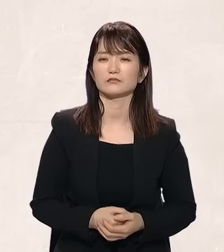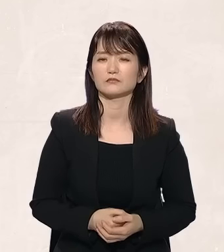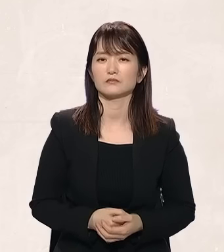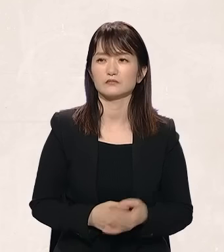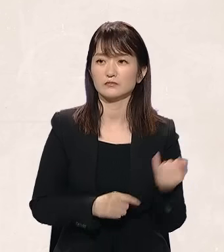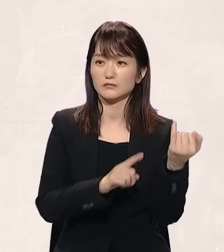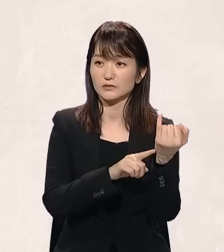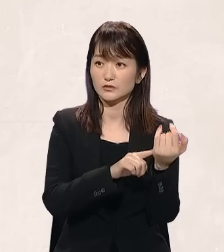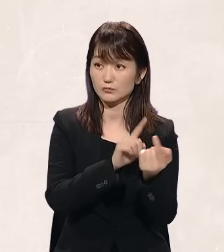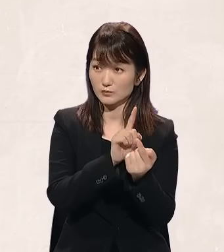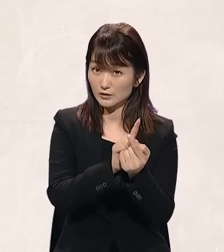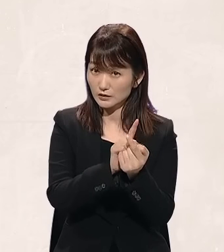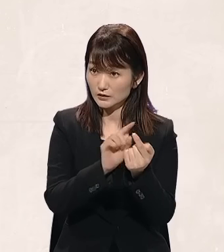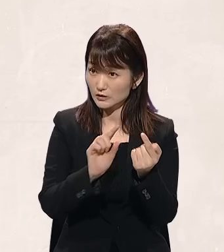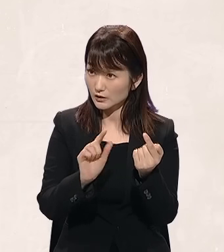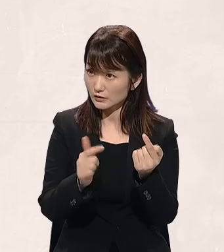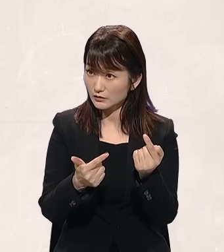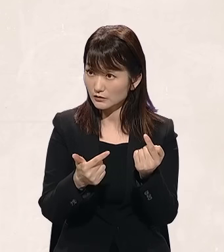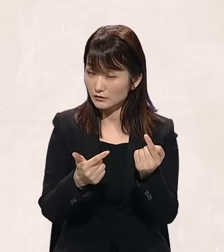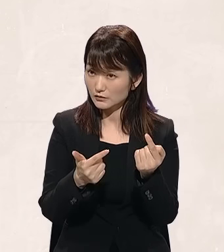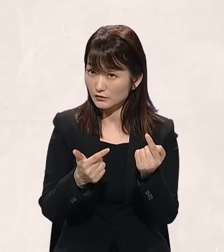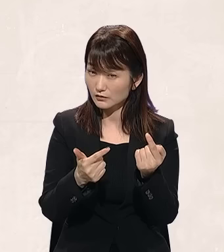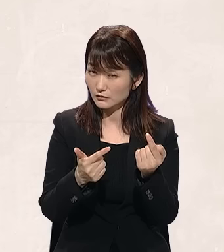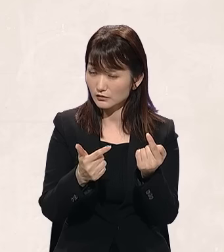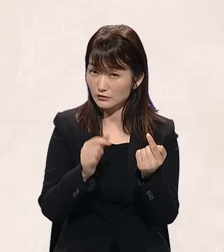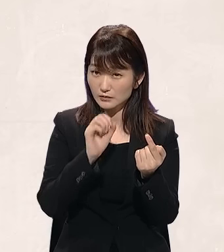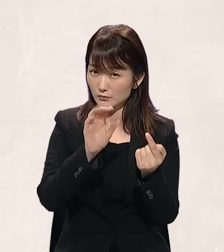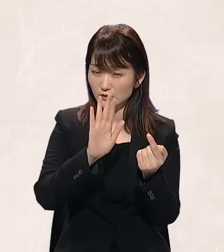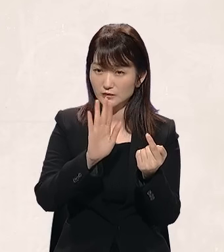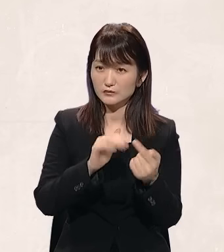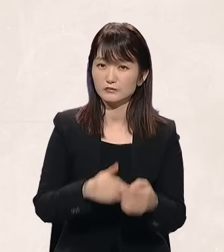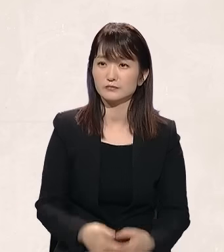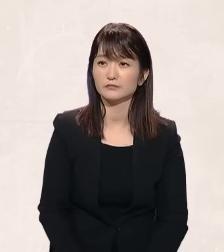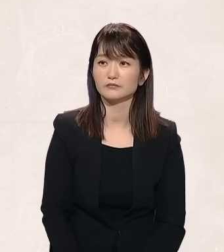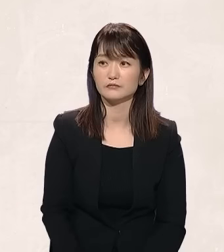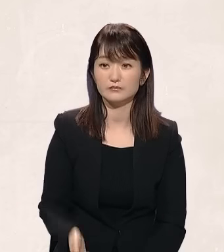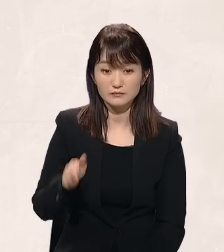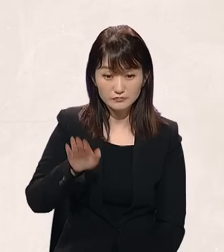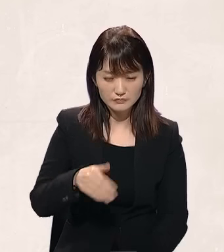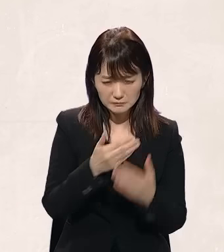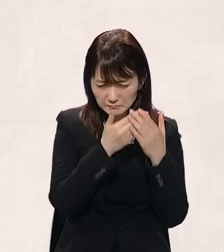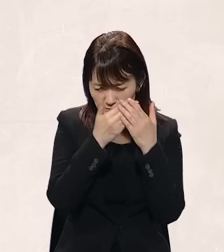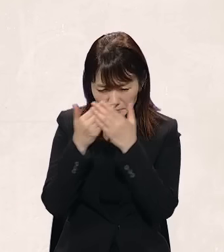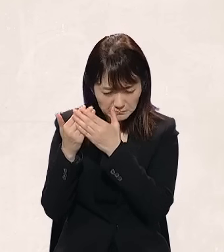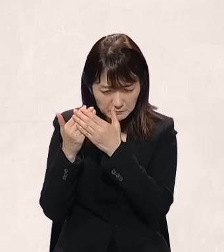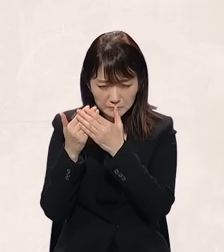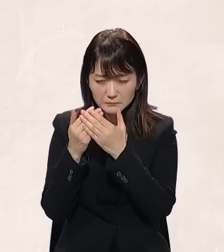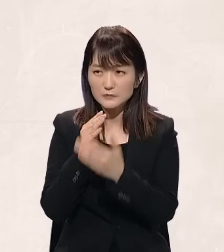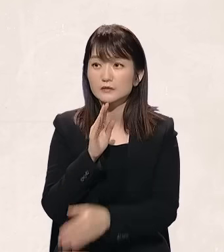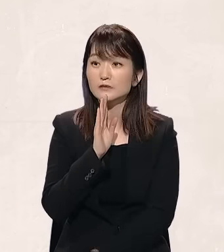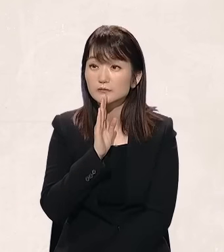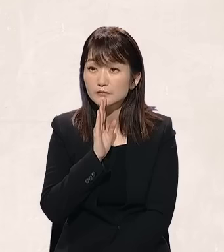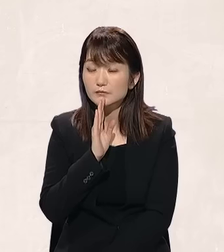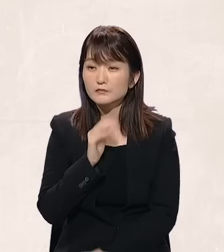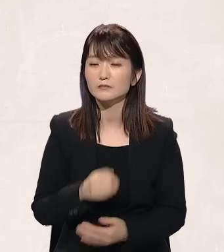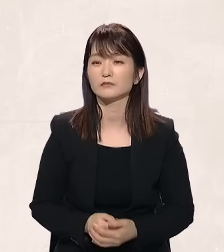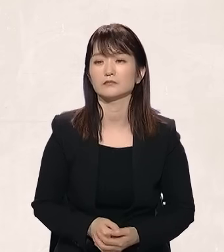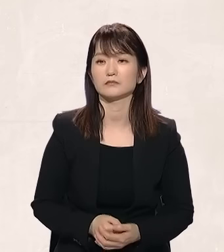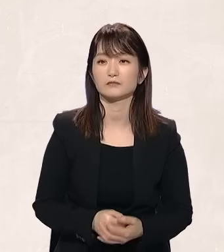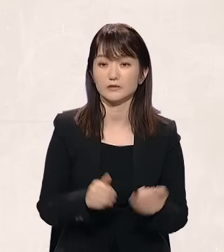이성을 만나지 않았다고 말하지 않겠습니다. 하지만 동거한 사실이나